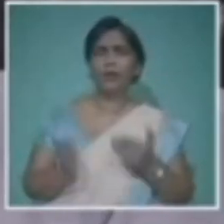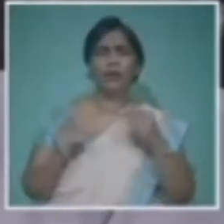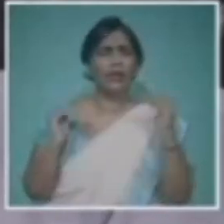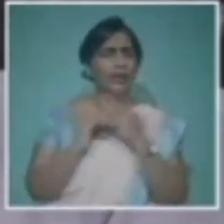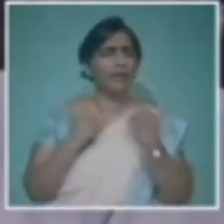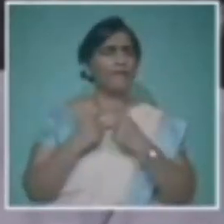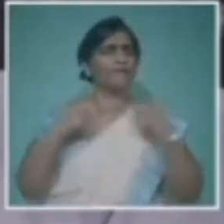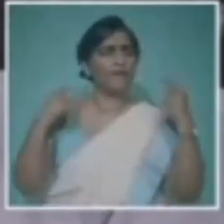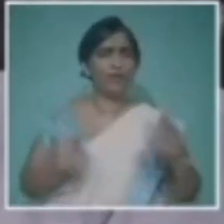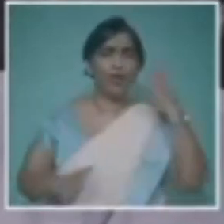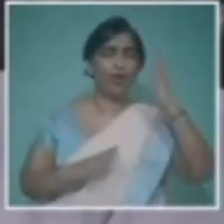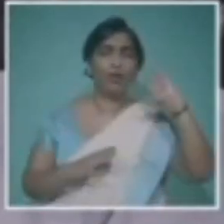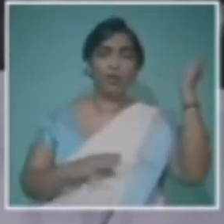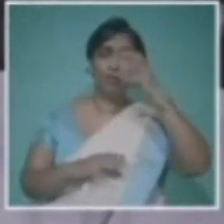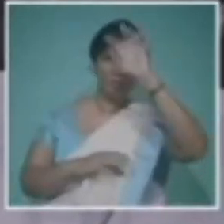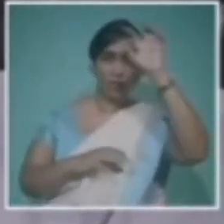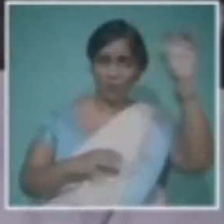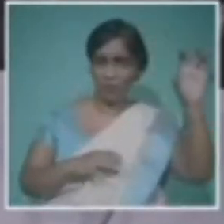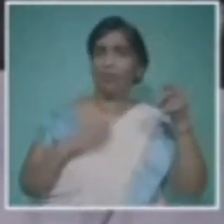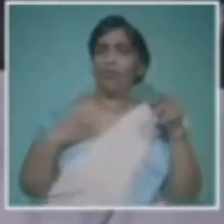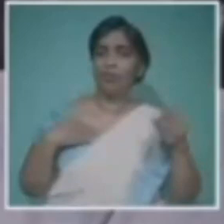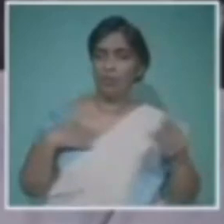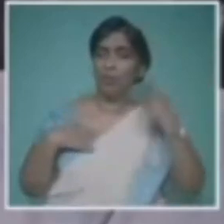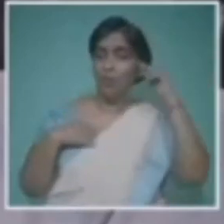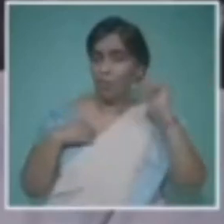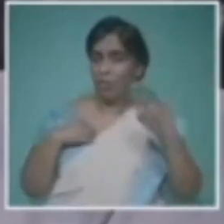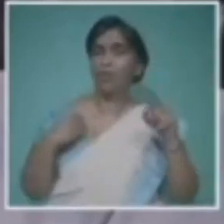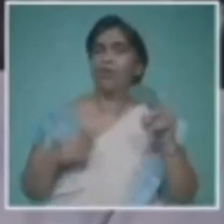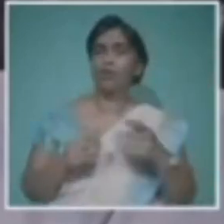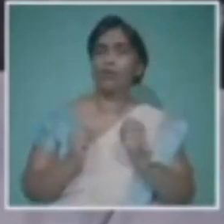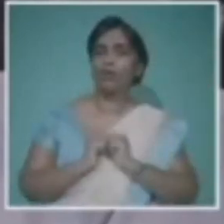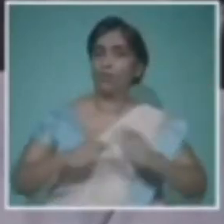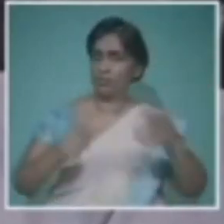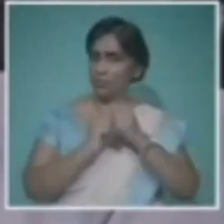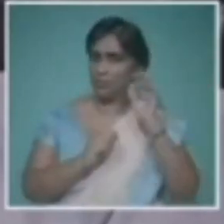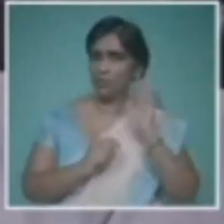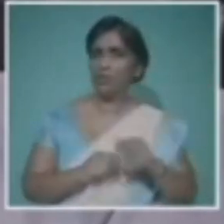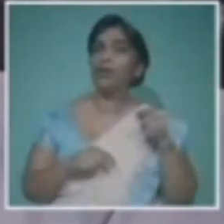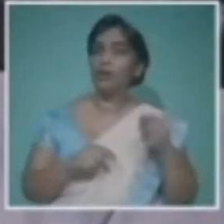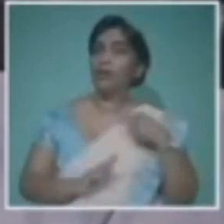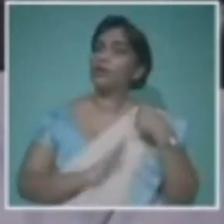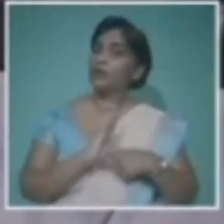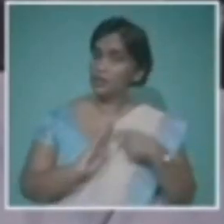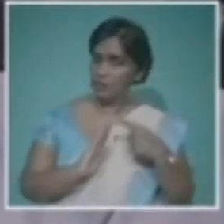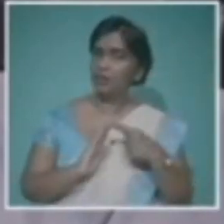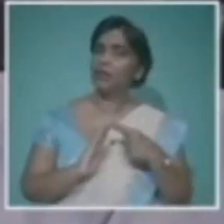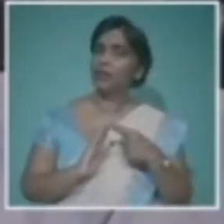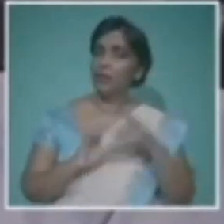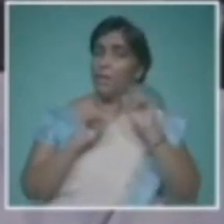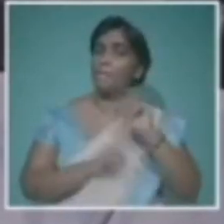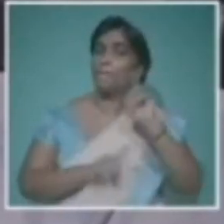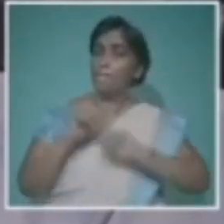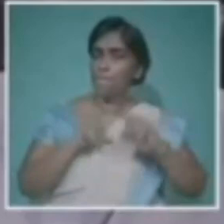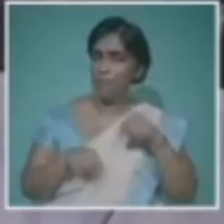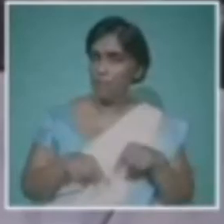පටහැනි ලෝකෙ වෙන රටක කළා නම් මේ අයට විරුද්ධව අවශ්‍ය පියවර ගන්න ඕන එහෙනම් ශ්‍රී ලංකාවත්